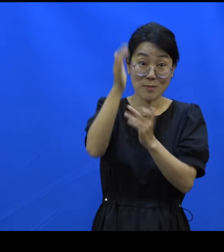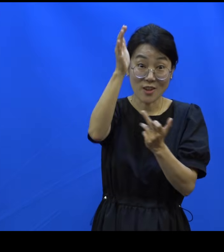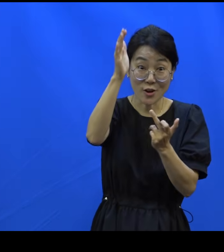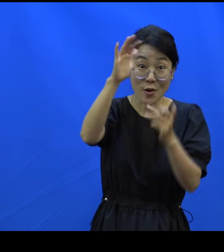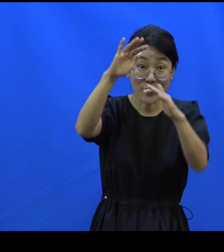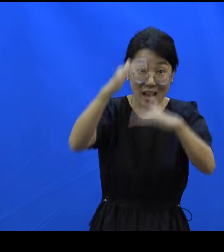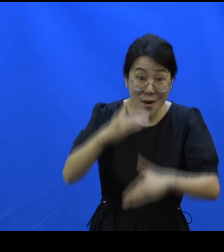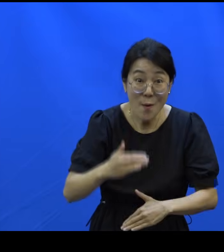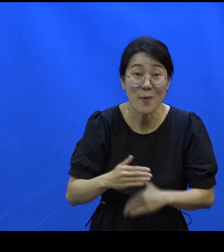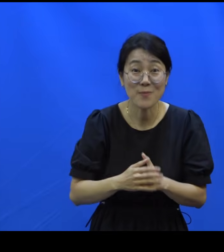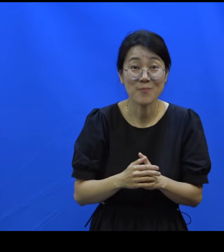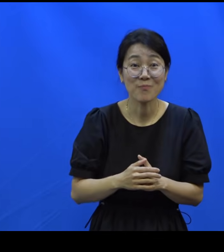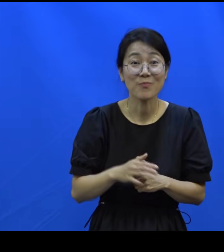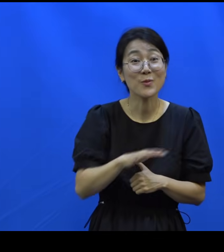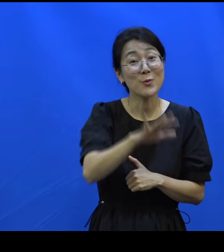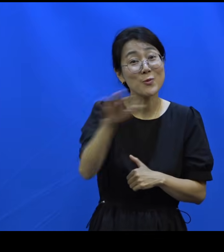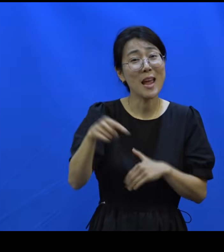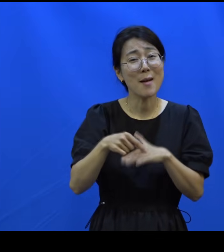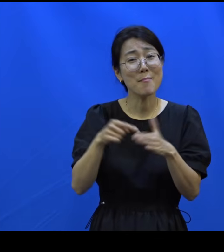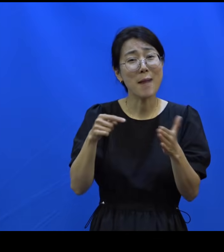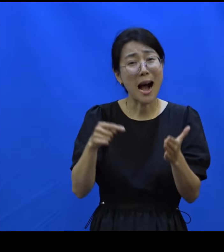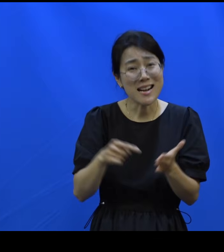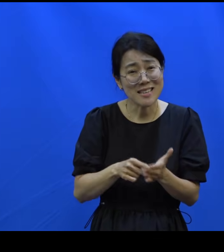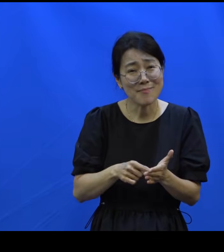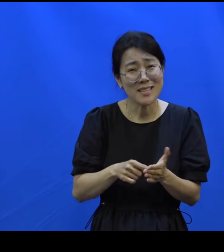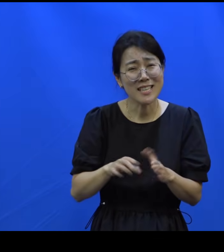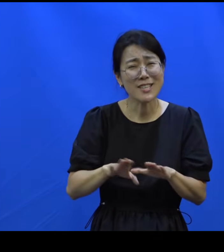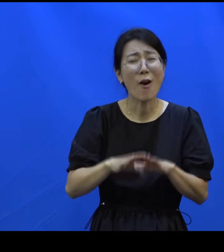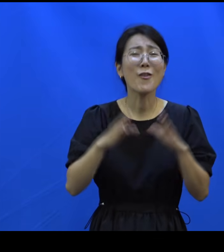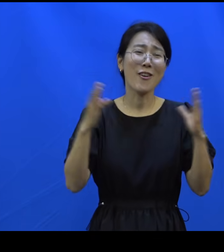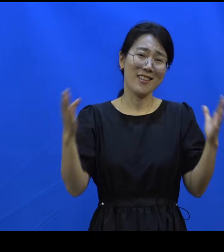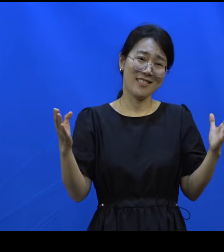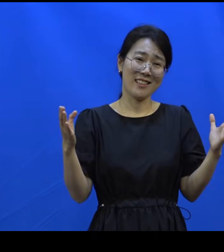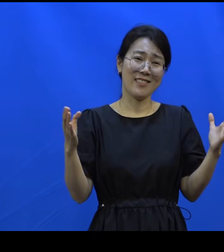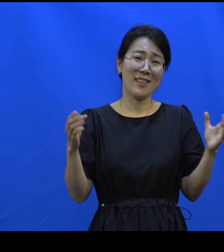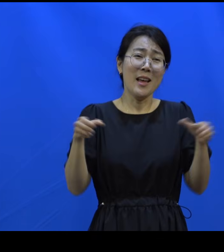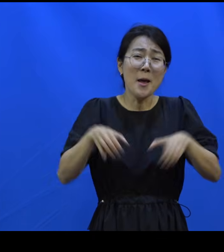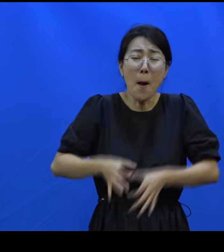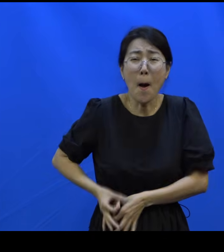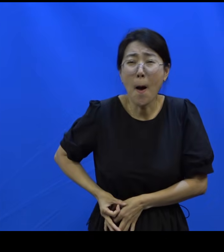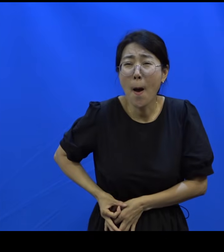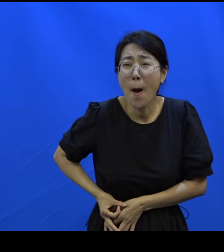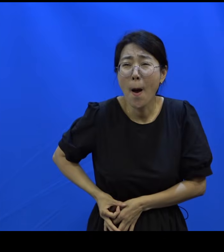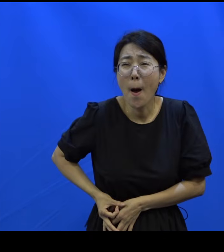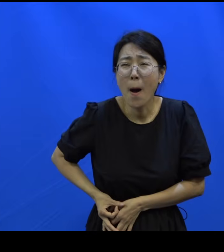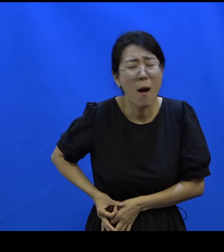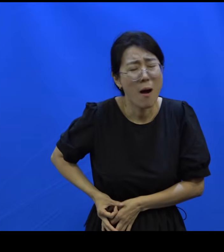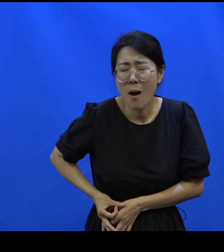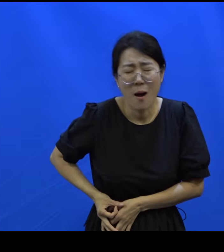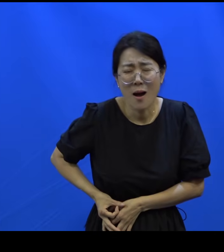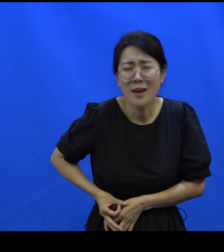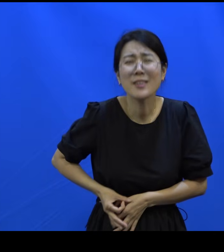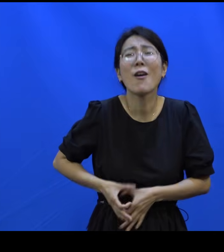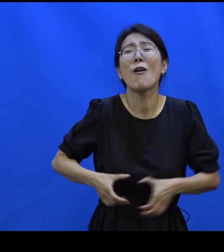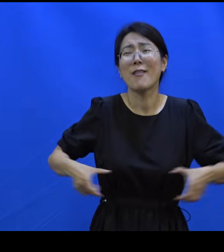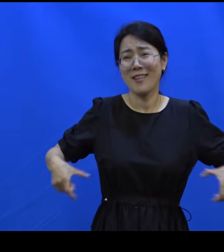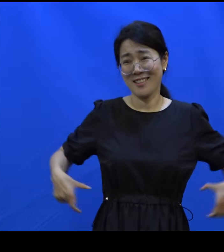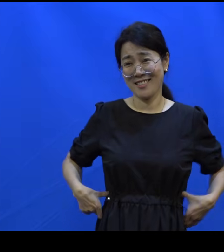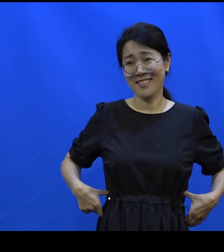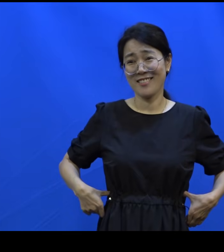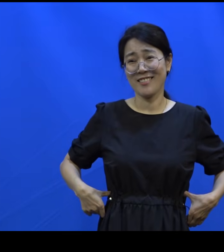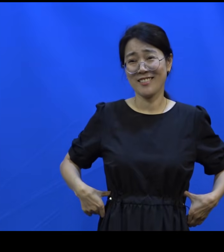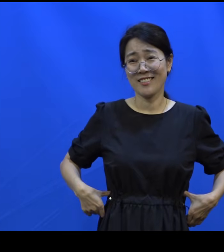우리의 마음이 들고 집단적 이기주의로 우리에게 유익하고 우리의 전통을 쌓아가는 그런 교회가 아니라